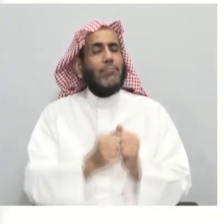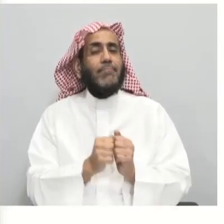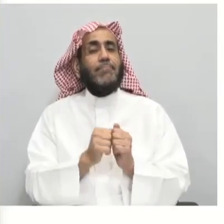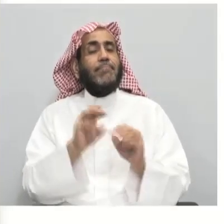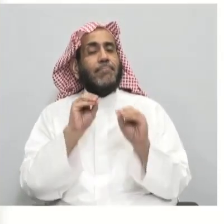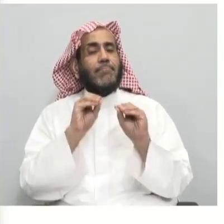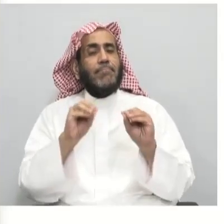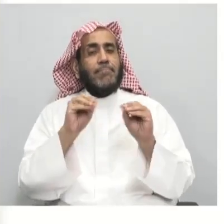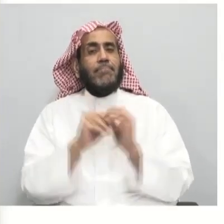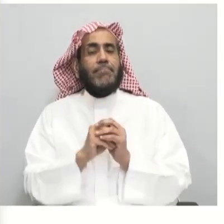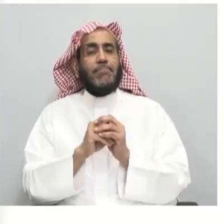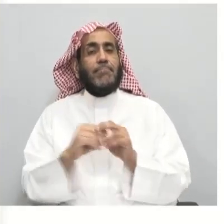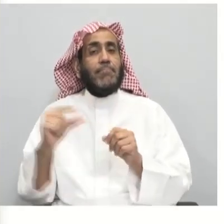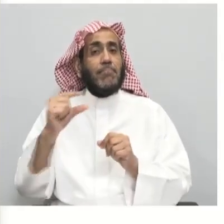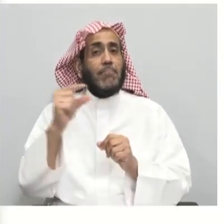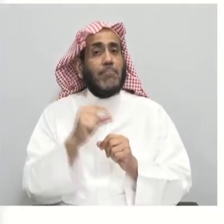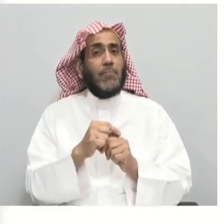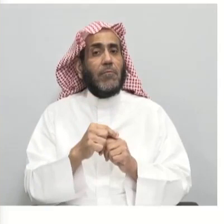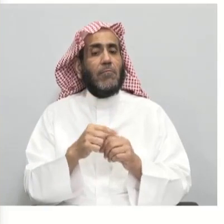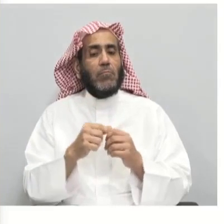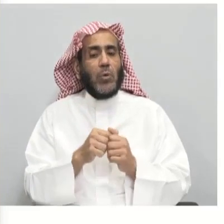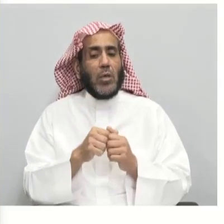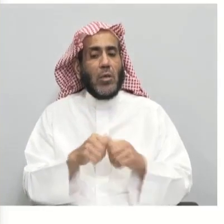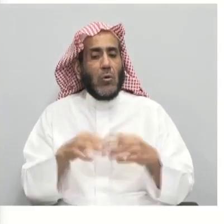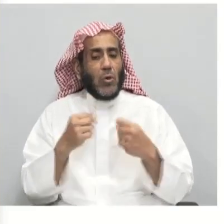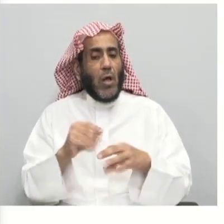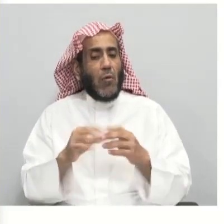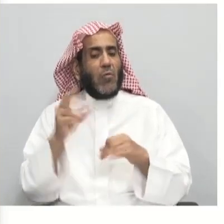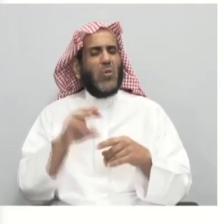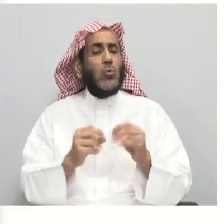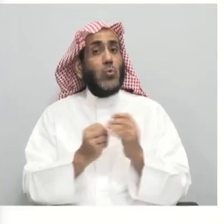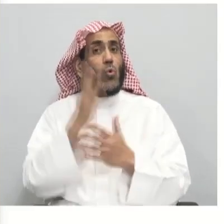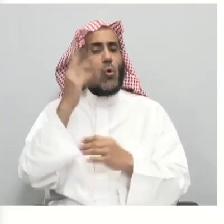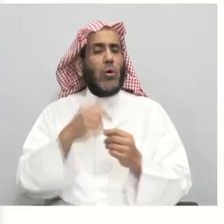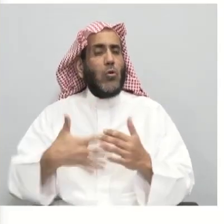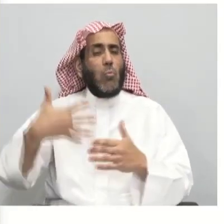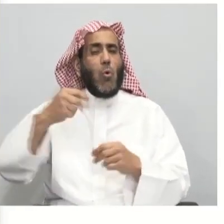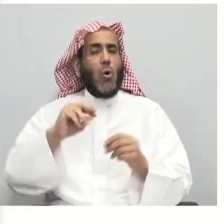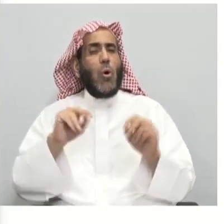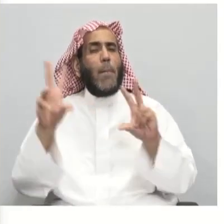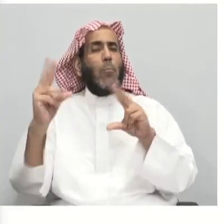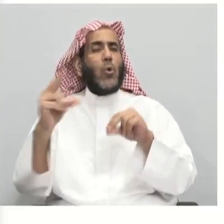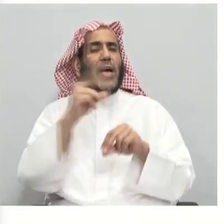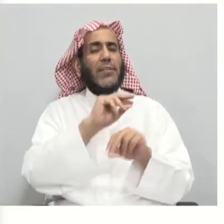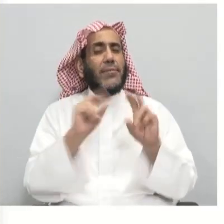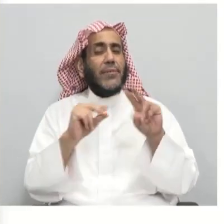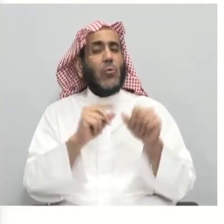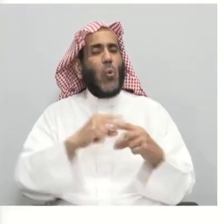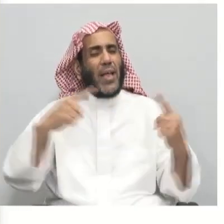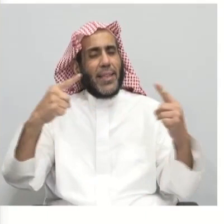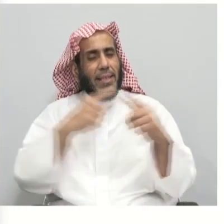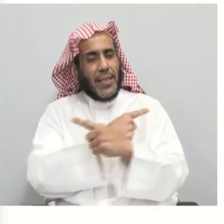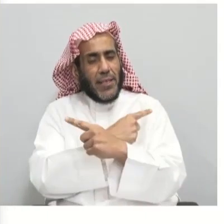تعرفنا على كلمه اتلاف نشوء نمو مرادف هذه الكلمات وضد